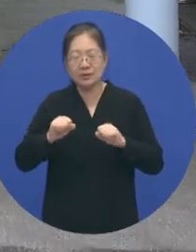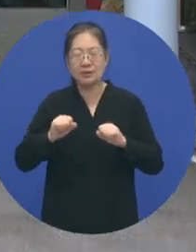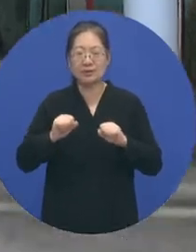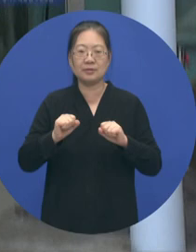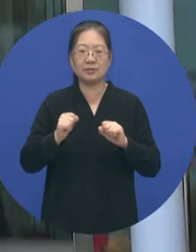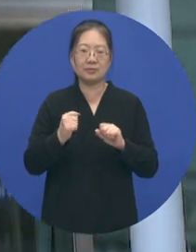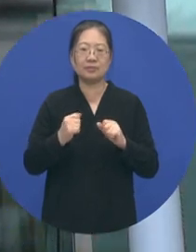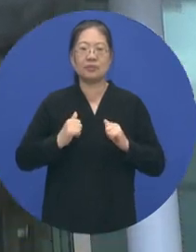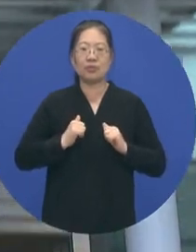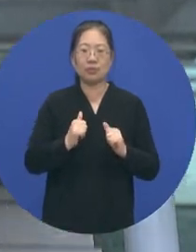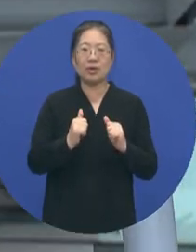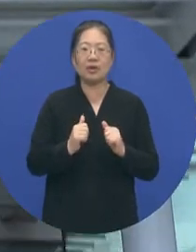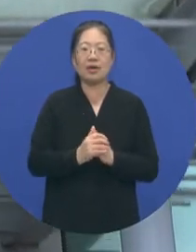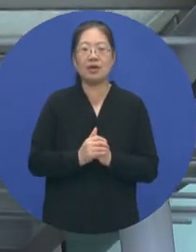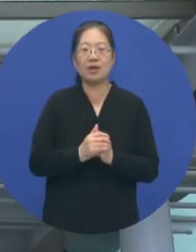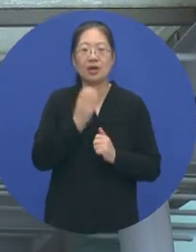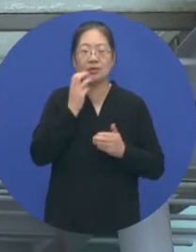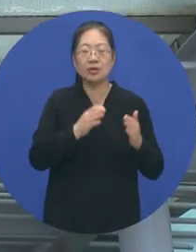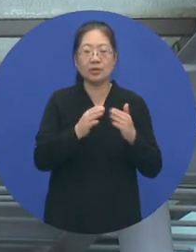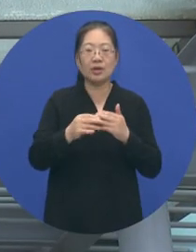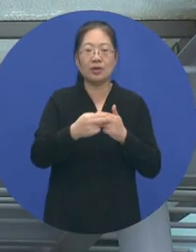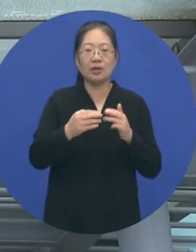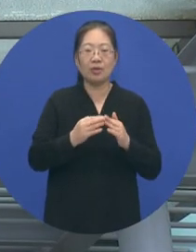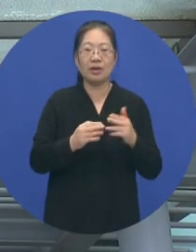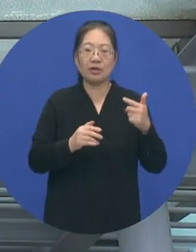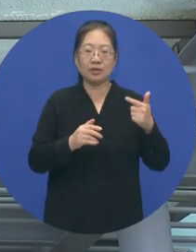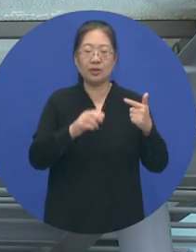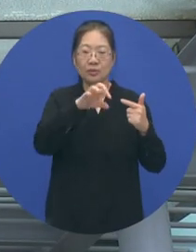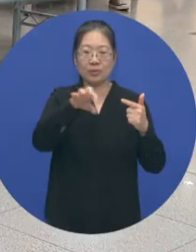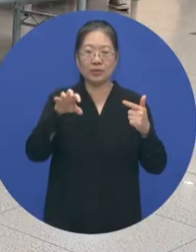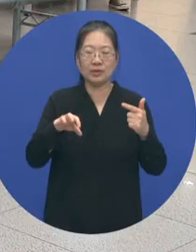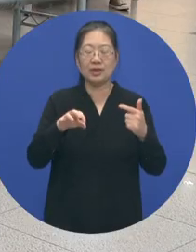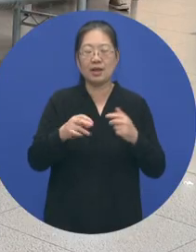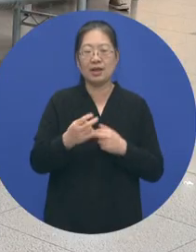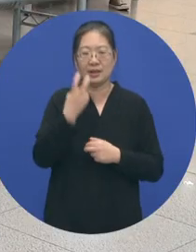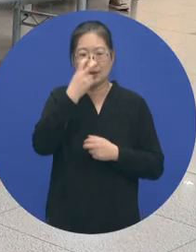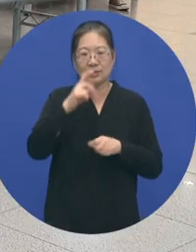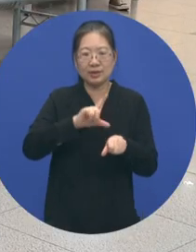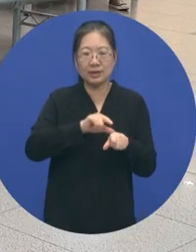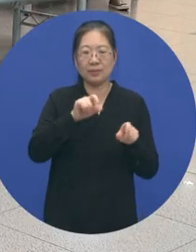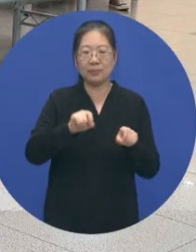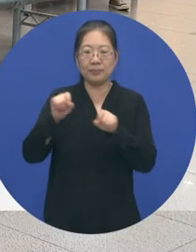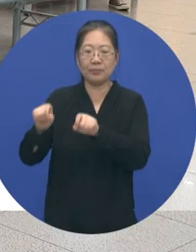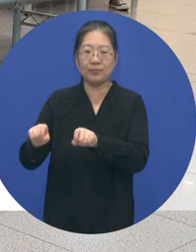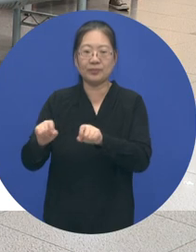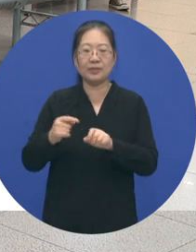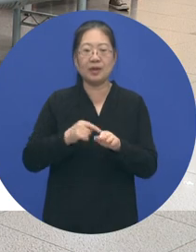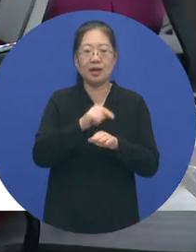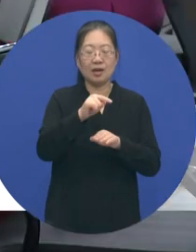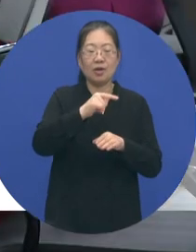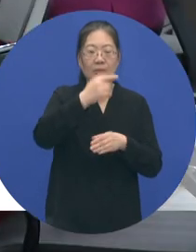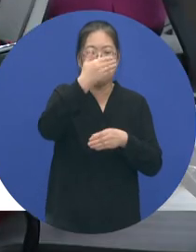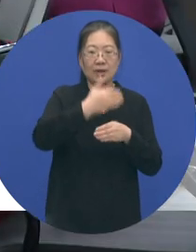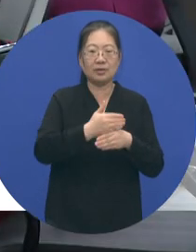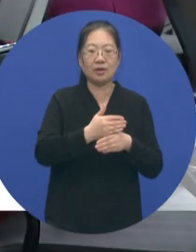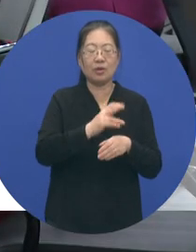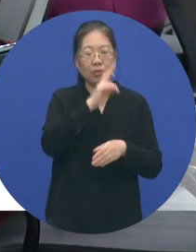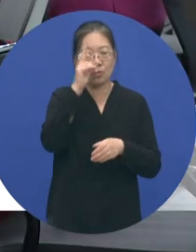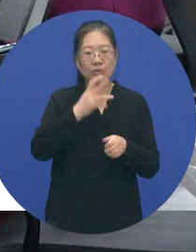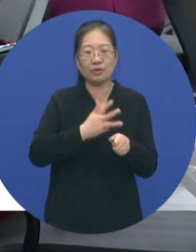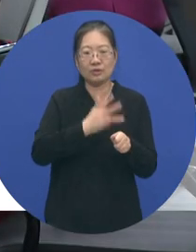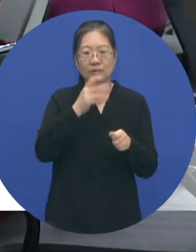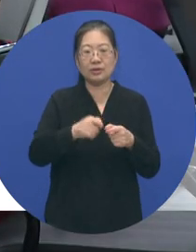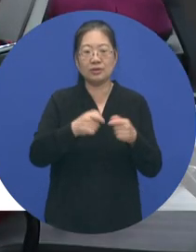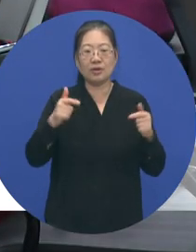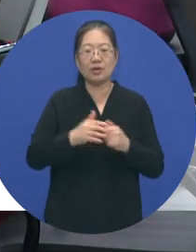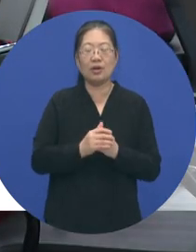있습니다. 경기도 의료원 소속 6개 병원은 진료시간 연장에 나섰습니다. 평일 외래 진료 마감을 오후 8시로